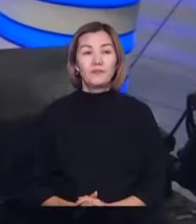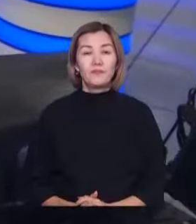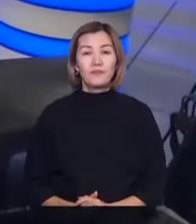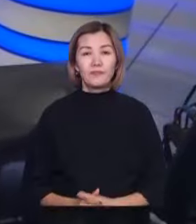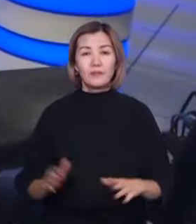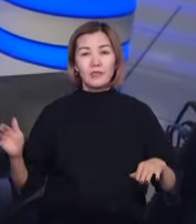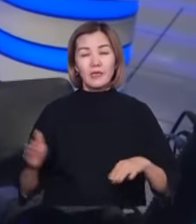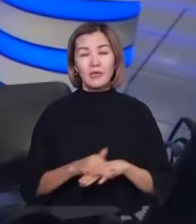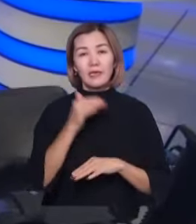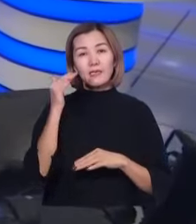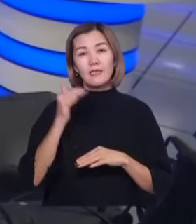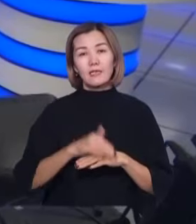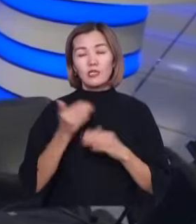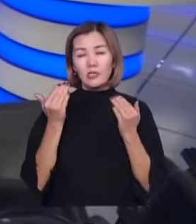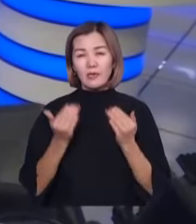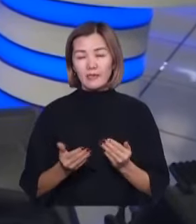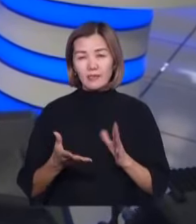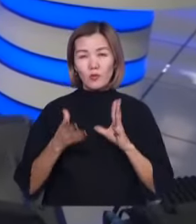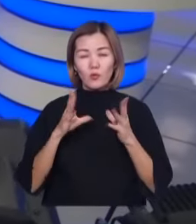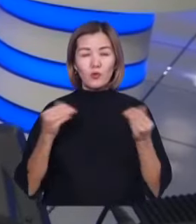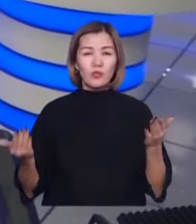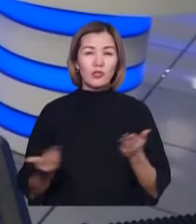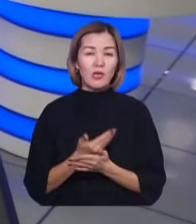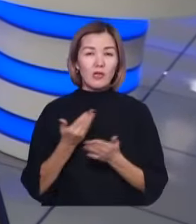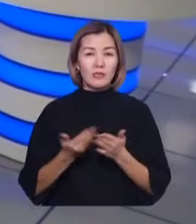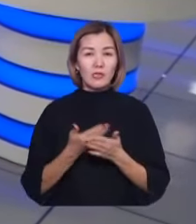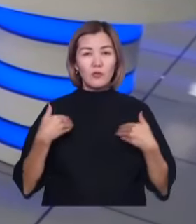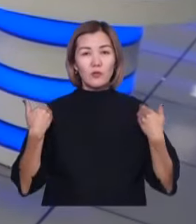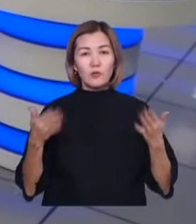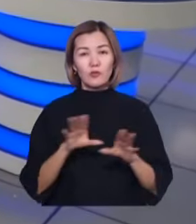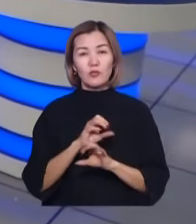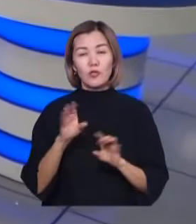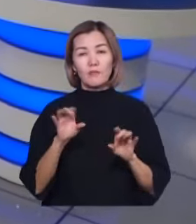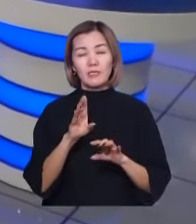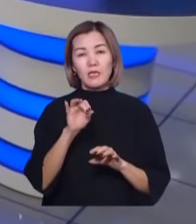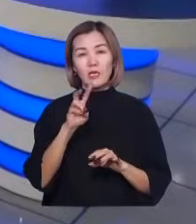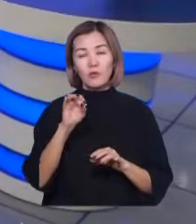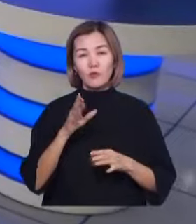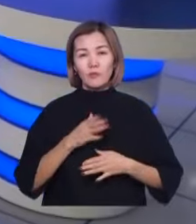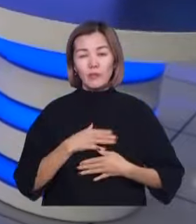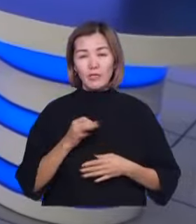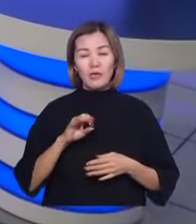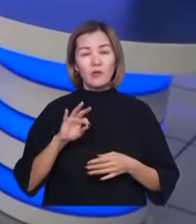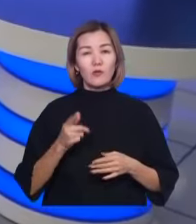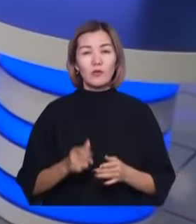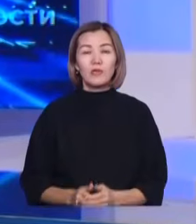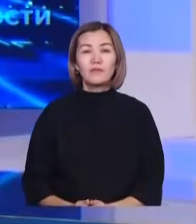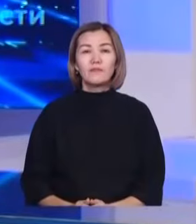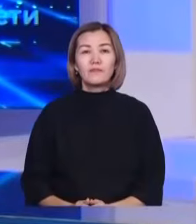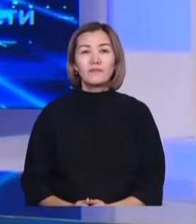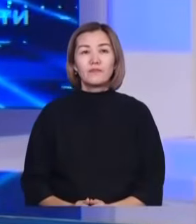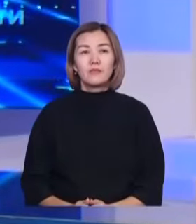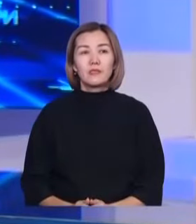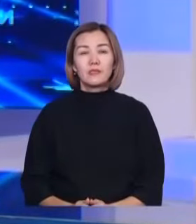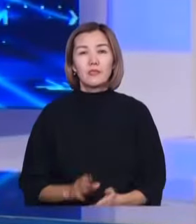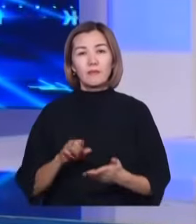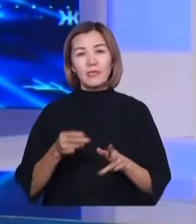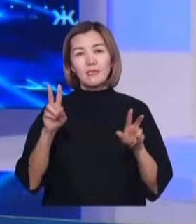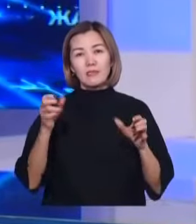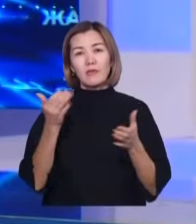Қайырлы кеш қымбатты көрермен, тікелей эфирде қорытынды жаңалықтар. Студияда Ернұр Медет, сурд аудармада Айгүл Жұмашқызы.